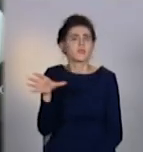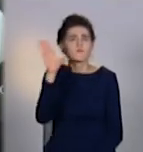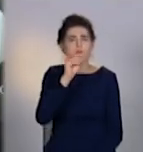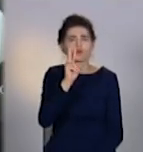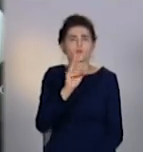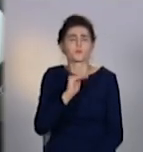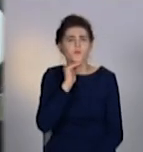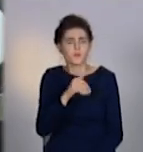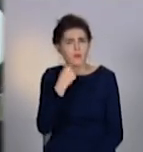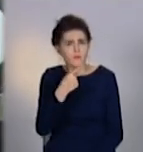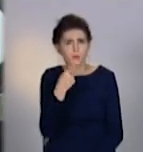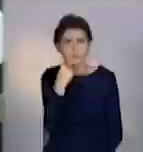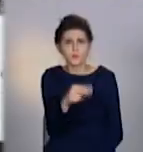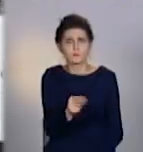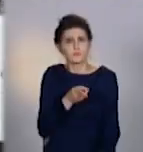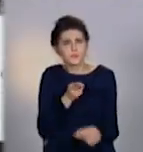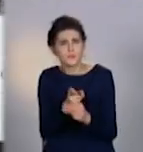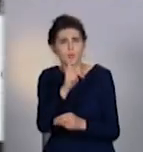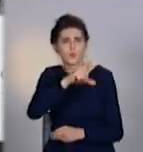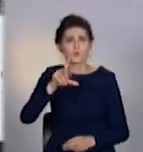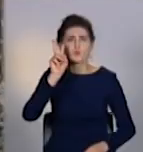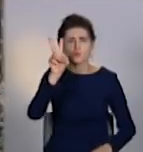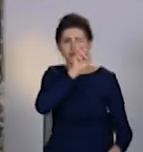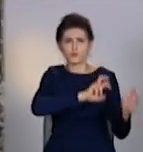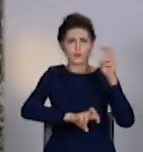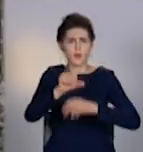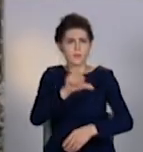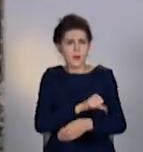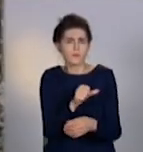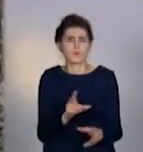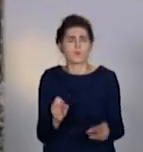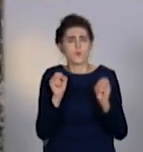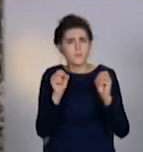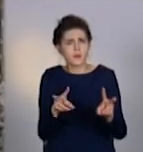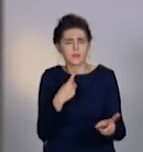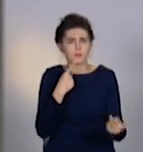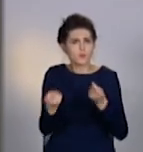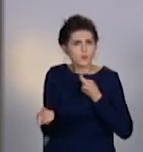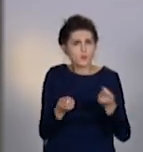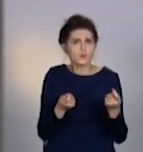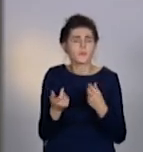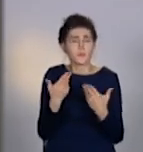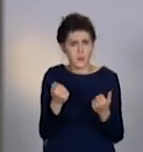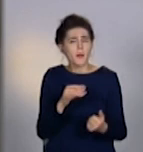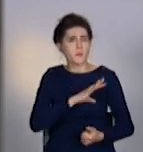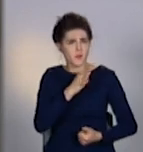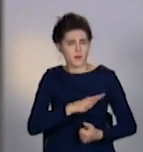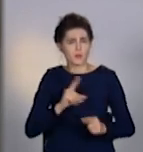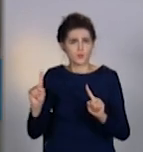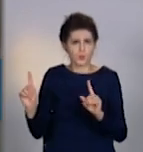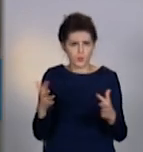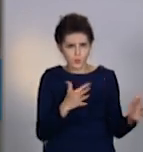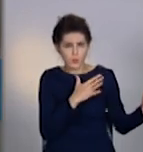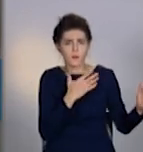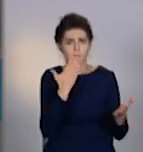робити зауваження або затримувати людей, які шукають наркотики, небезпечно. Трапляються такі випадки, коли особи,